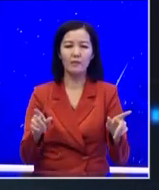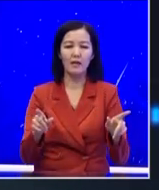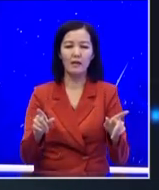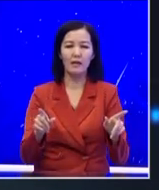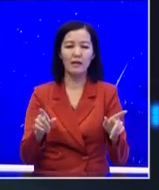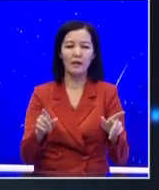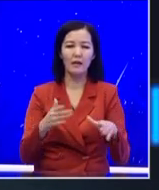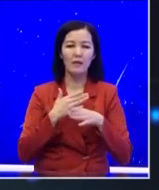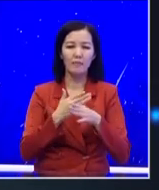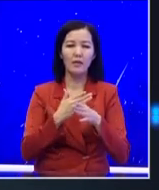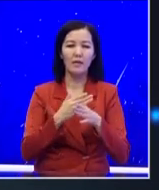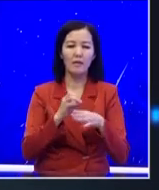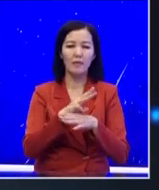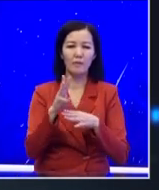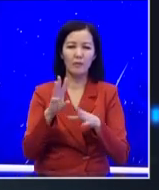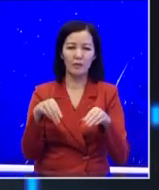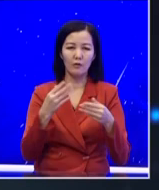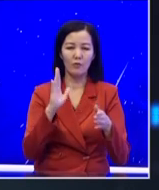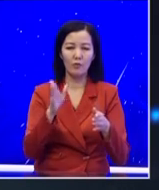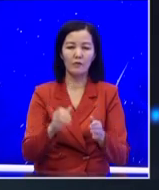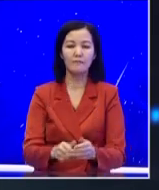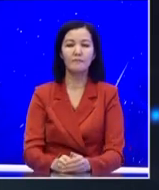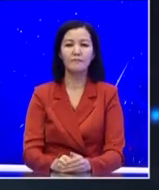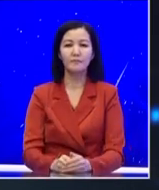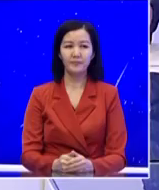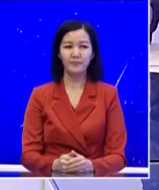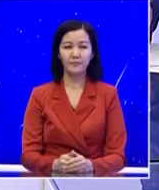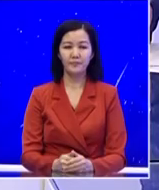дезинфекциялық құралдармен қамтамасыз етуге жіберілді.